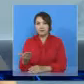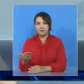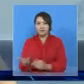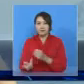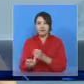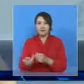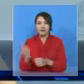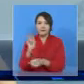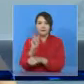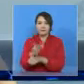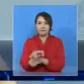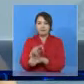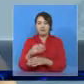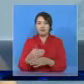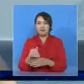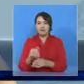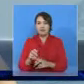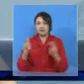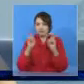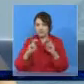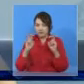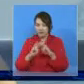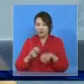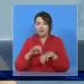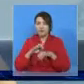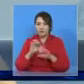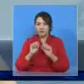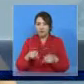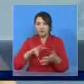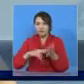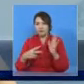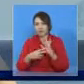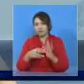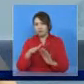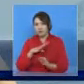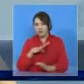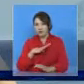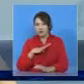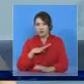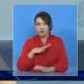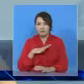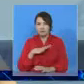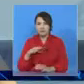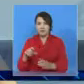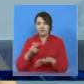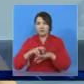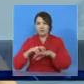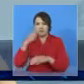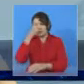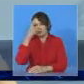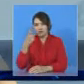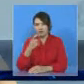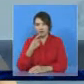барып бұл зерттеулерді өте аласыз. Ал егер де жоспарлы түрде болатын болса, бұнда учаскелік дәрігерге